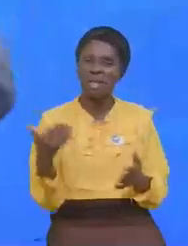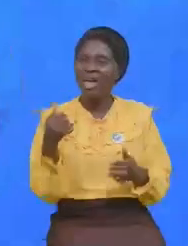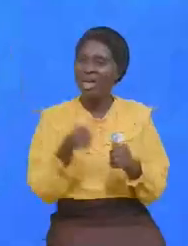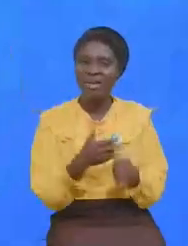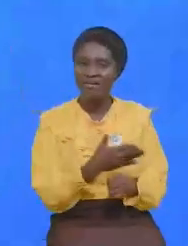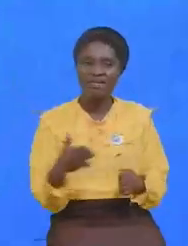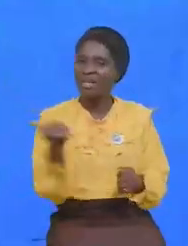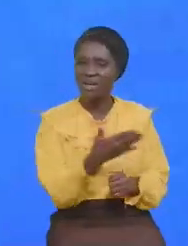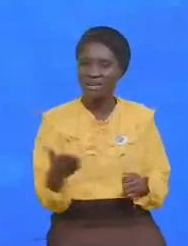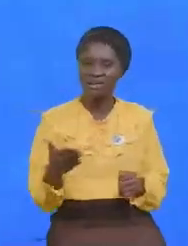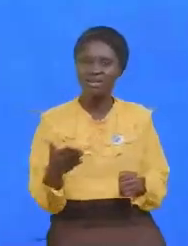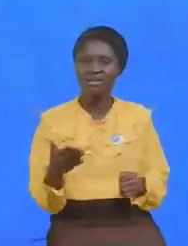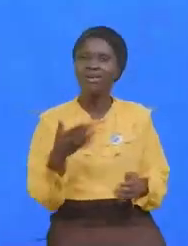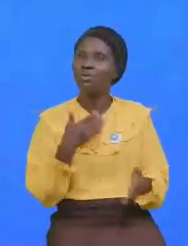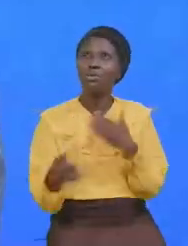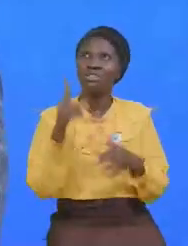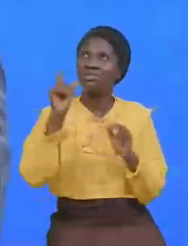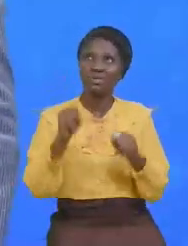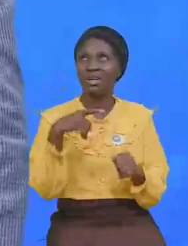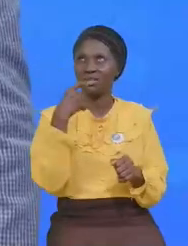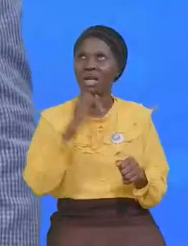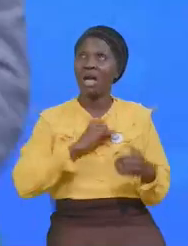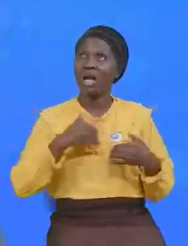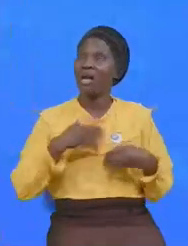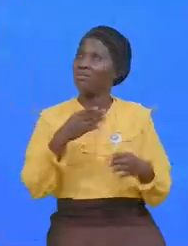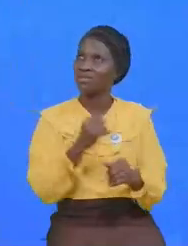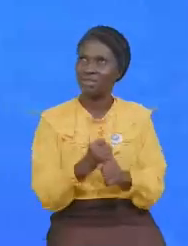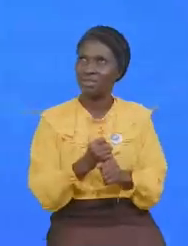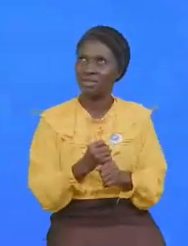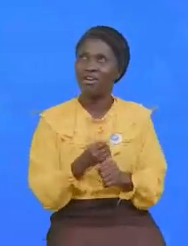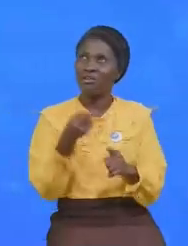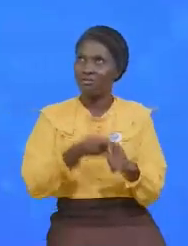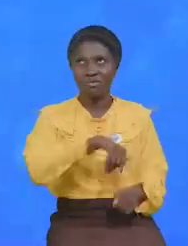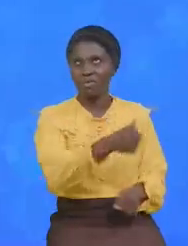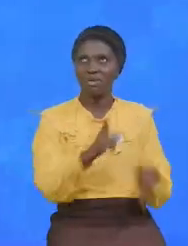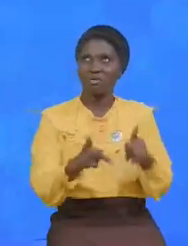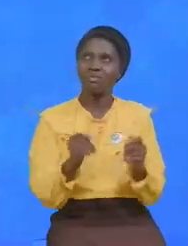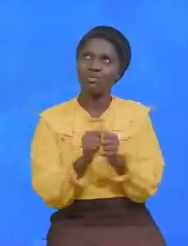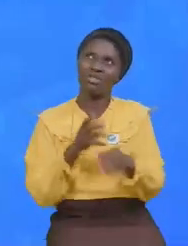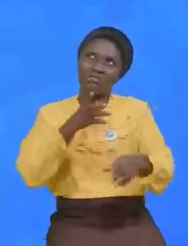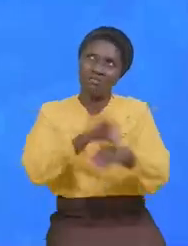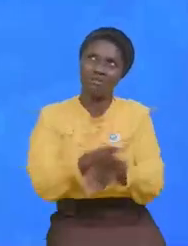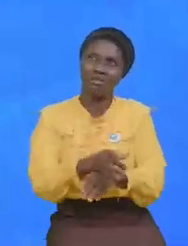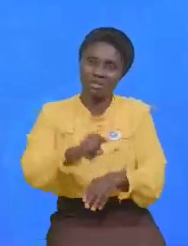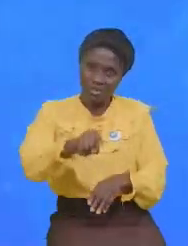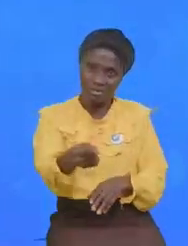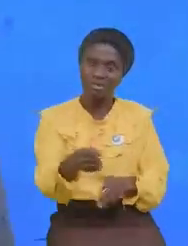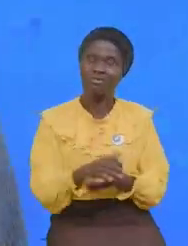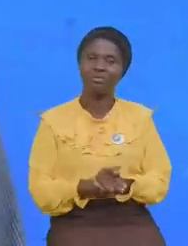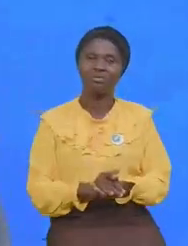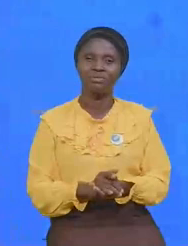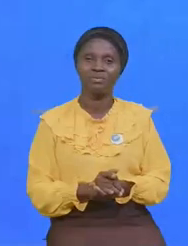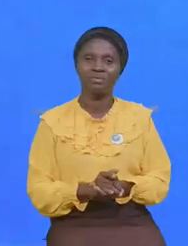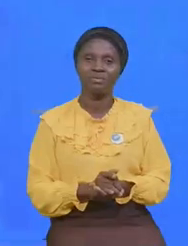j'ai vraiment ravi la chose des gens. Quel que soit ce que tu peux même